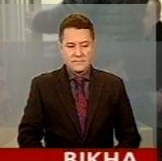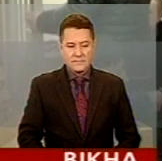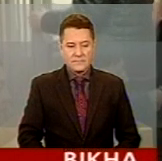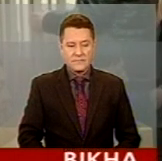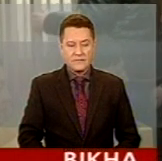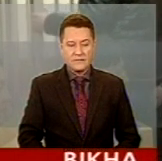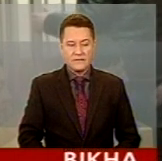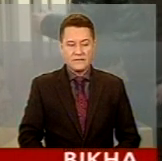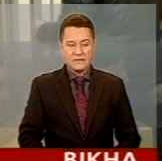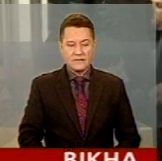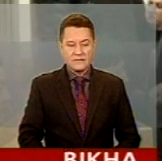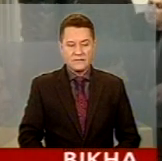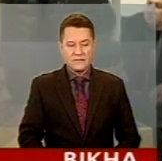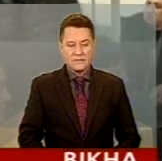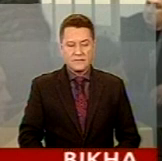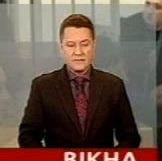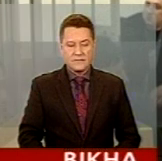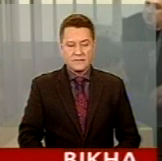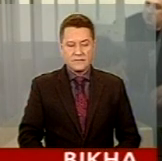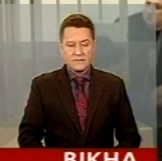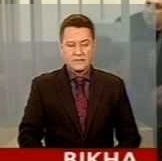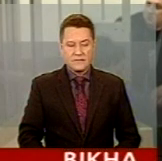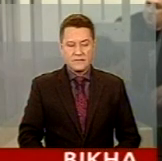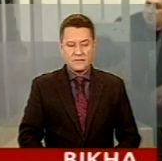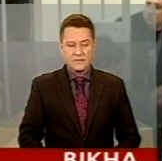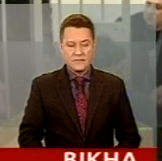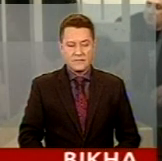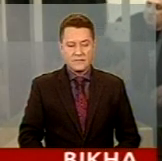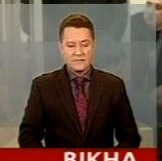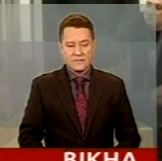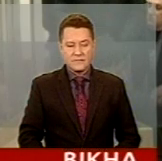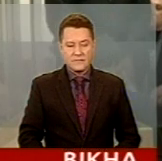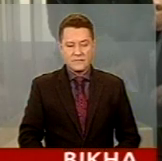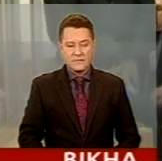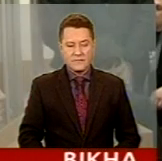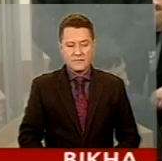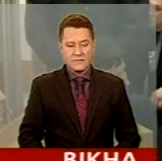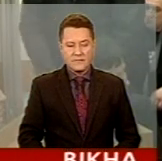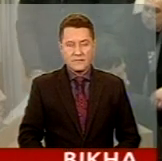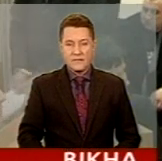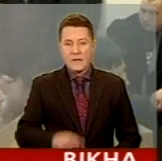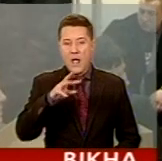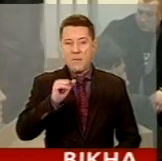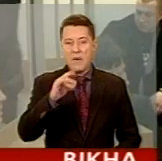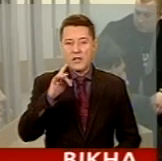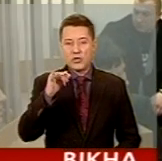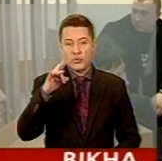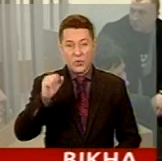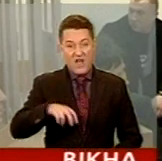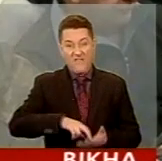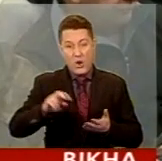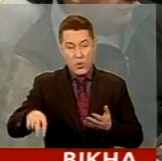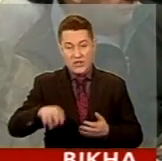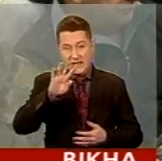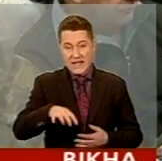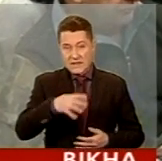України. Людина до тих пір, поки не взята під варту, не має права отримуватися в клітці. Манджура виходить з клітки.